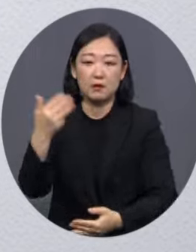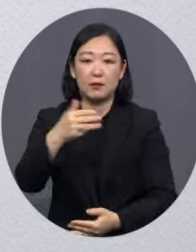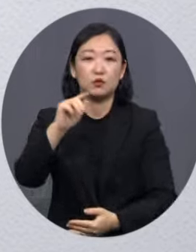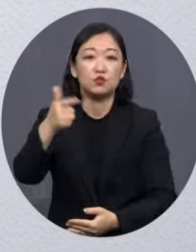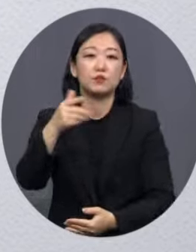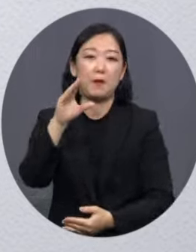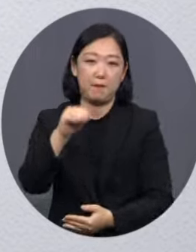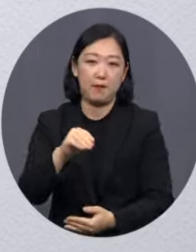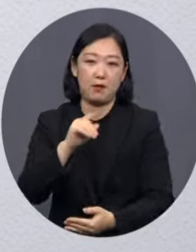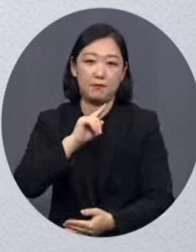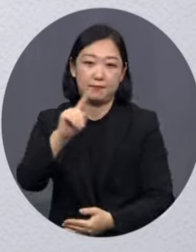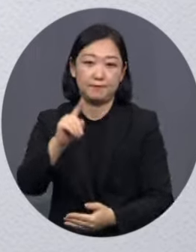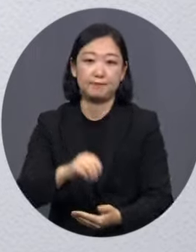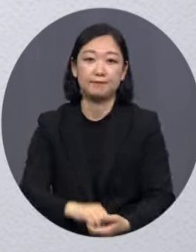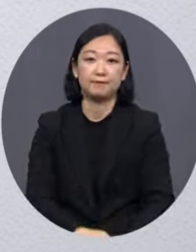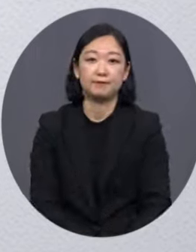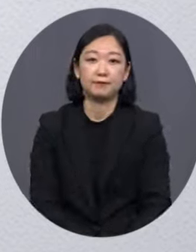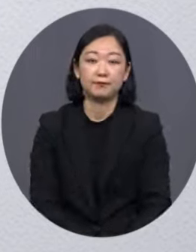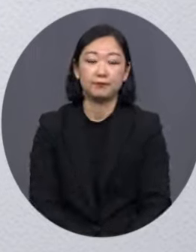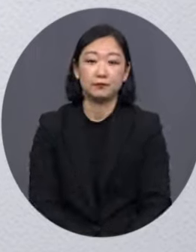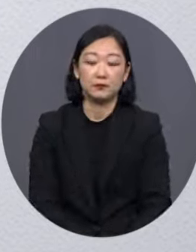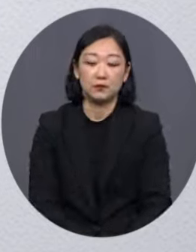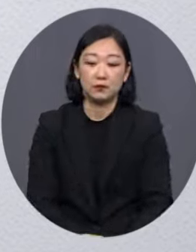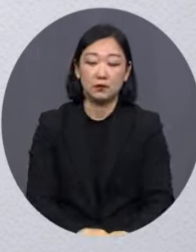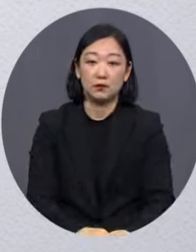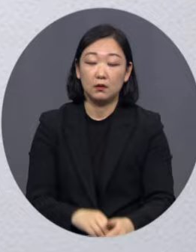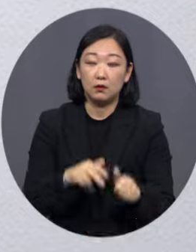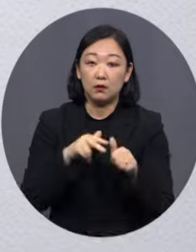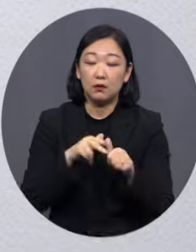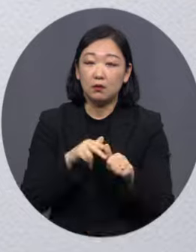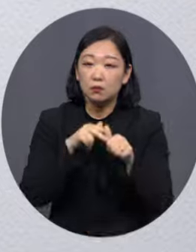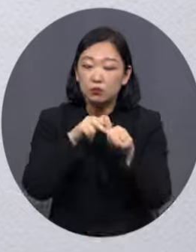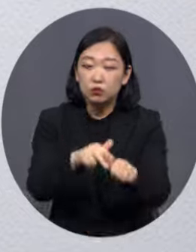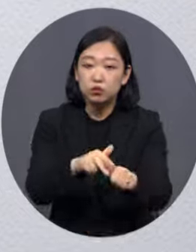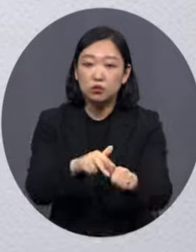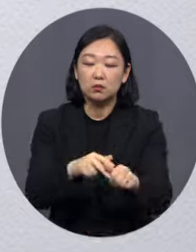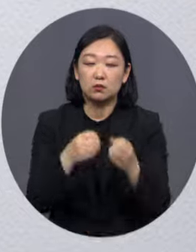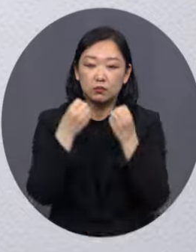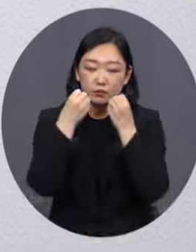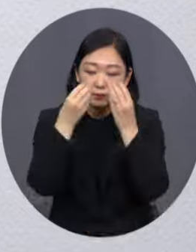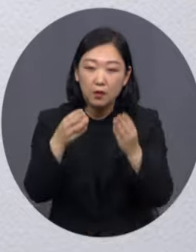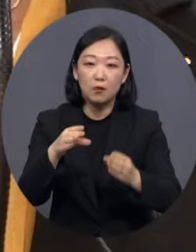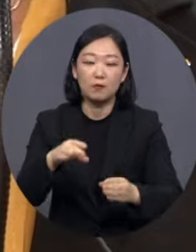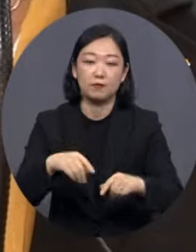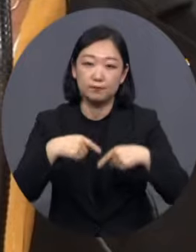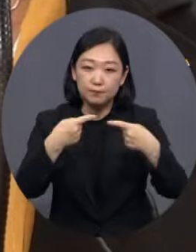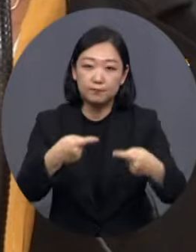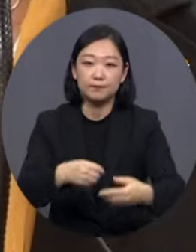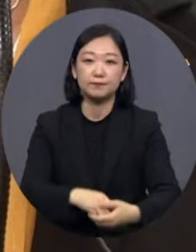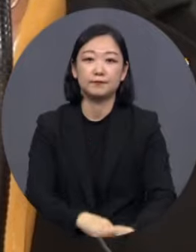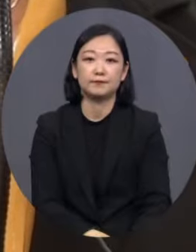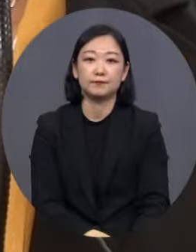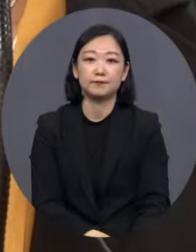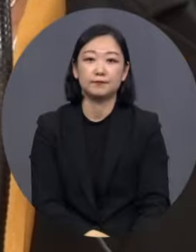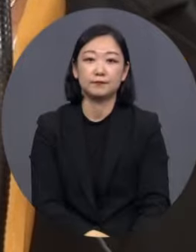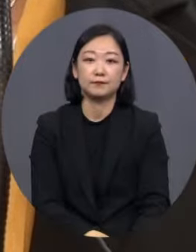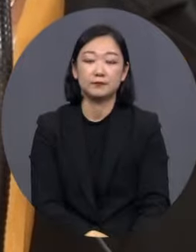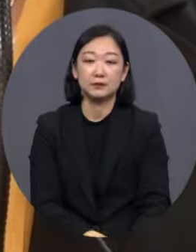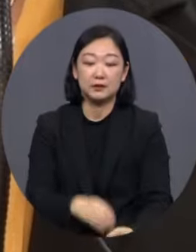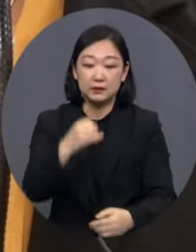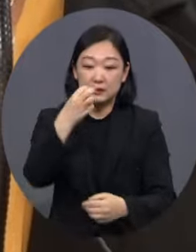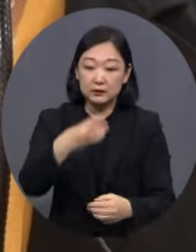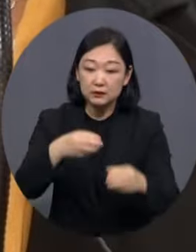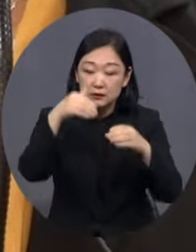원을 신고했습니다 공직 선거 출마 경험이 없는 정치 신인입니다 제주시을